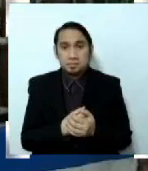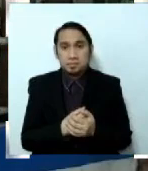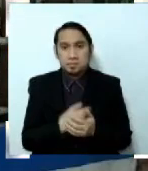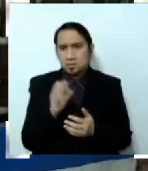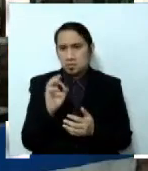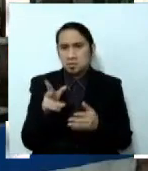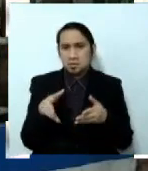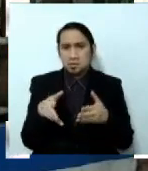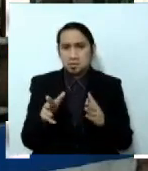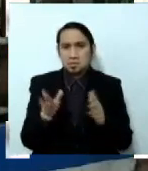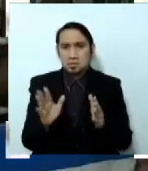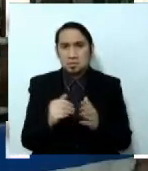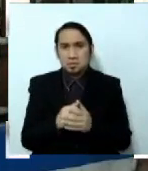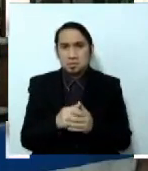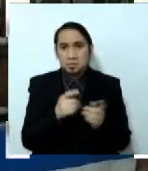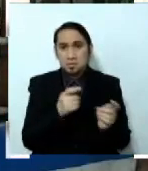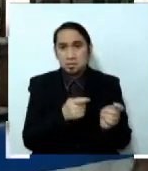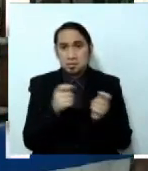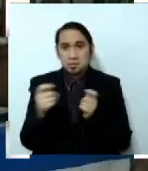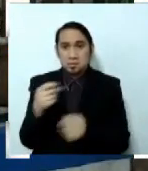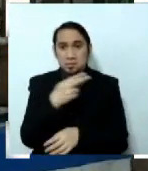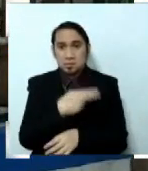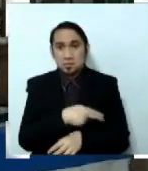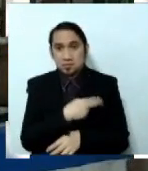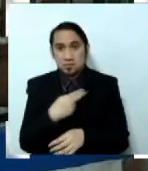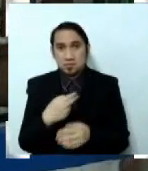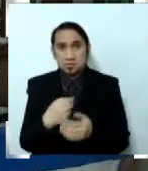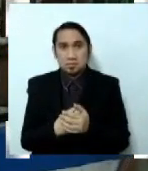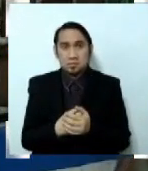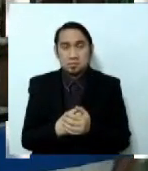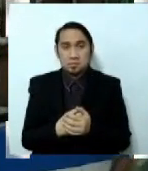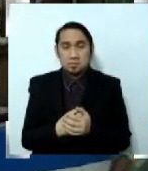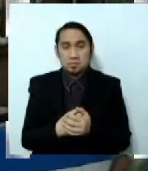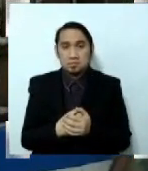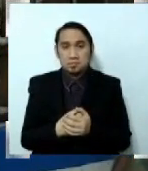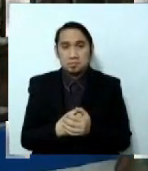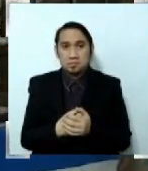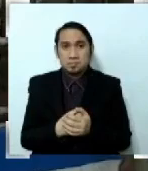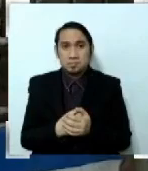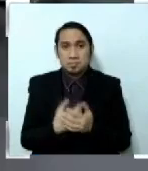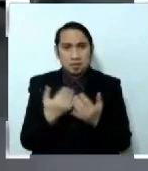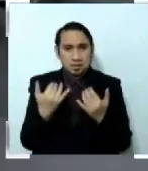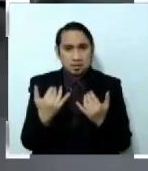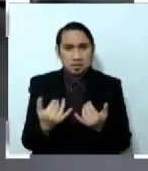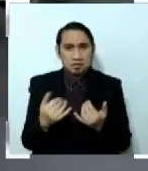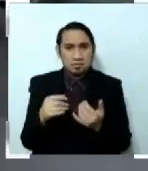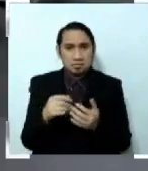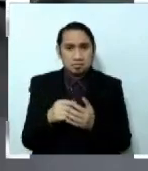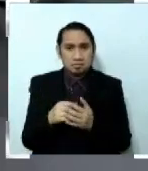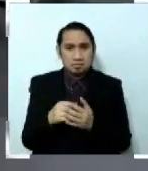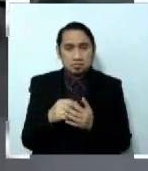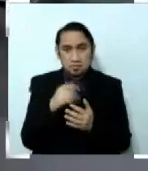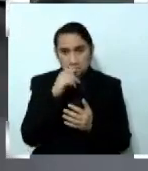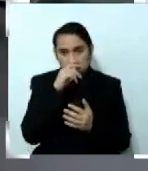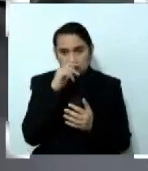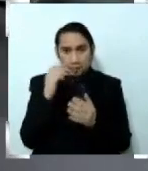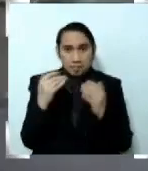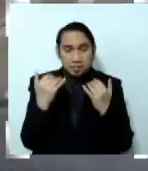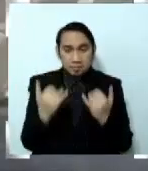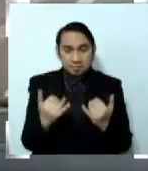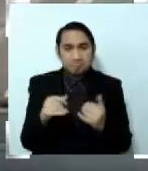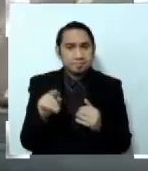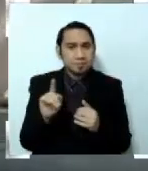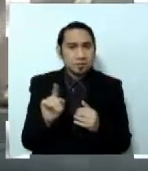na magpalipat siya pero after inquest. Pilitin natin na ma-inquest sila. Ang inaabangang inquest para sa